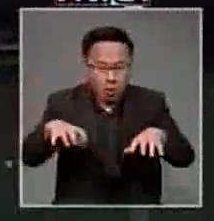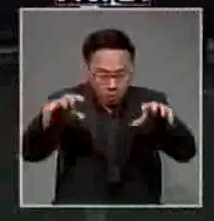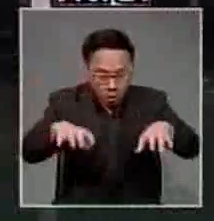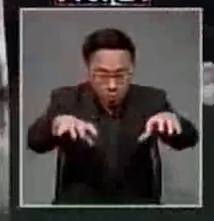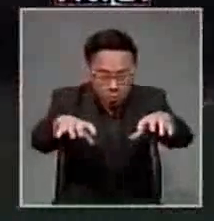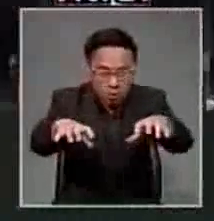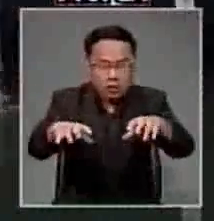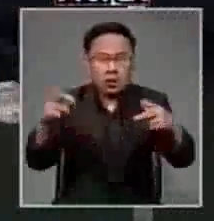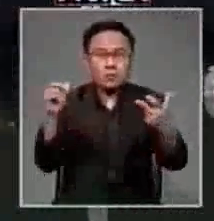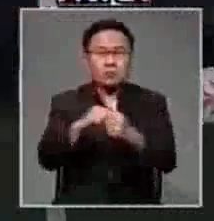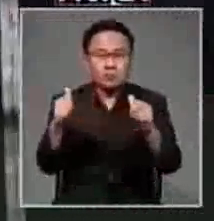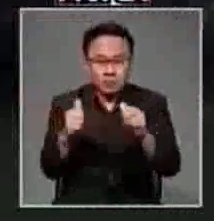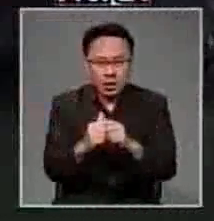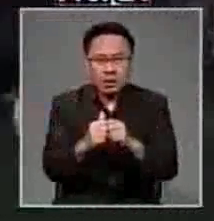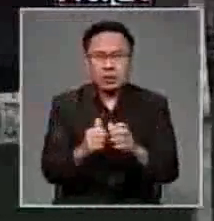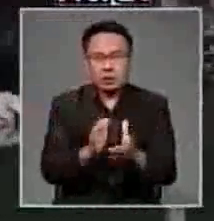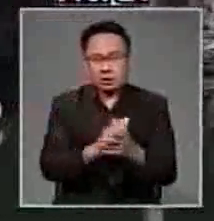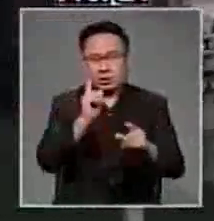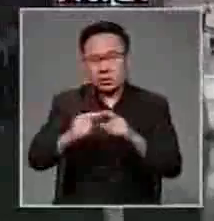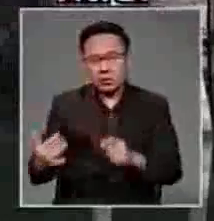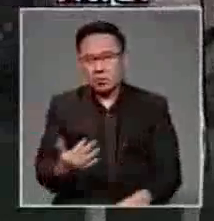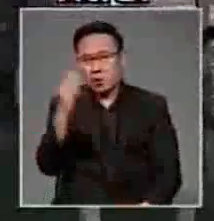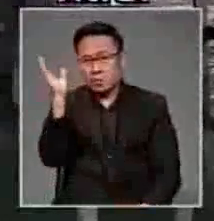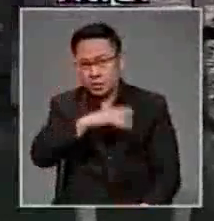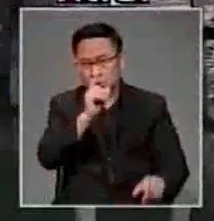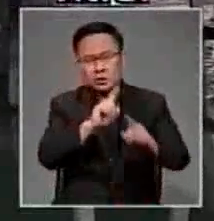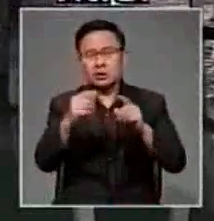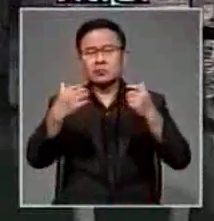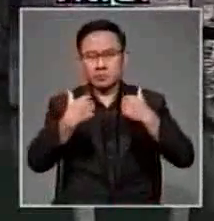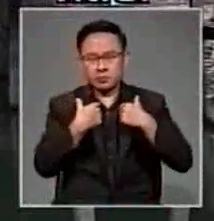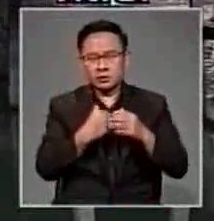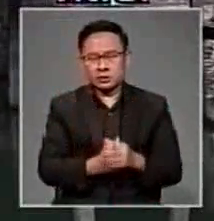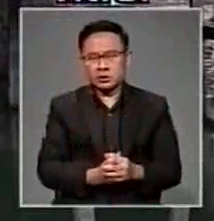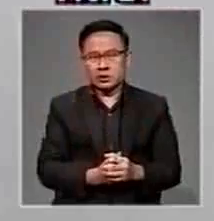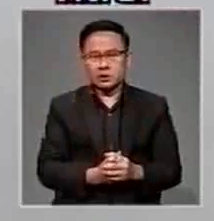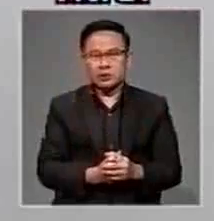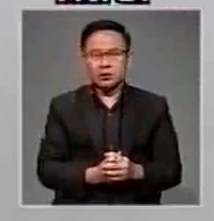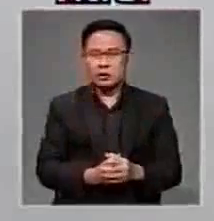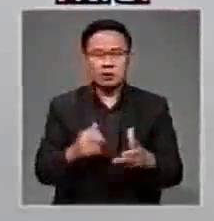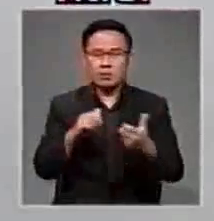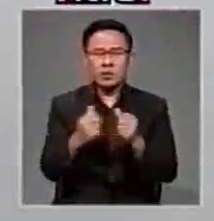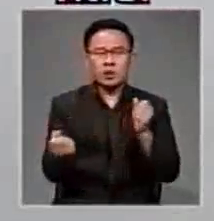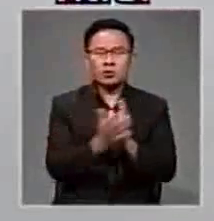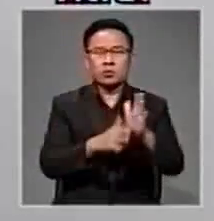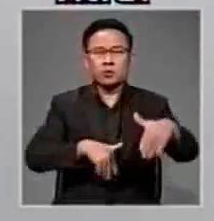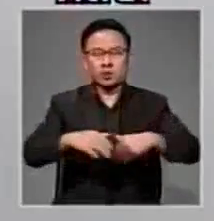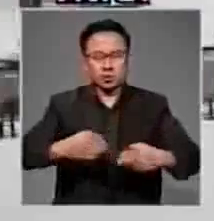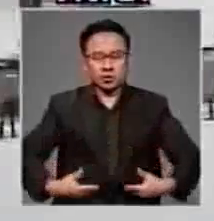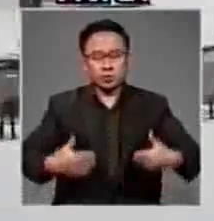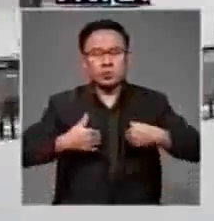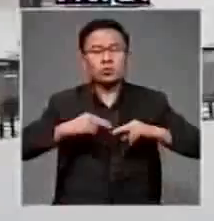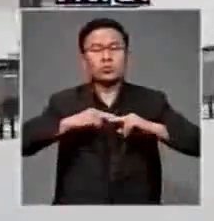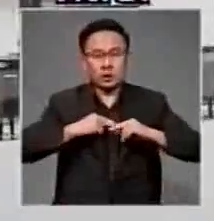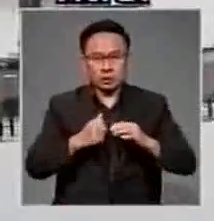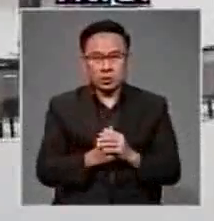ก็ล้ำทั้งสองนะครับล้ำสองทั้งสูดกินไอที่เป็นนิมนต์พิษล้ำน้ำต่างๆนี่ครับ